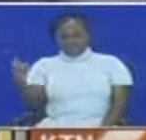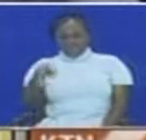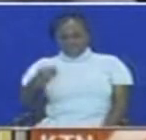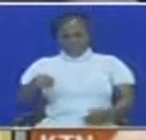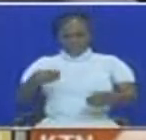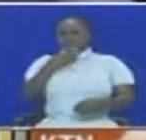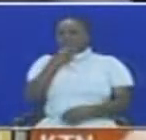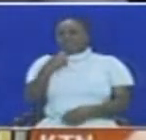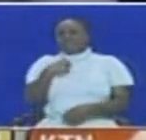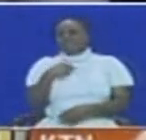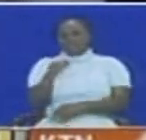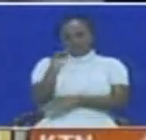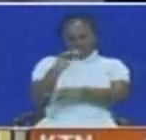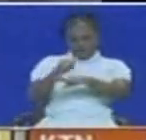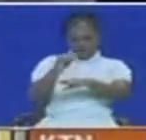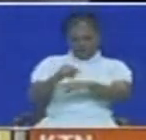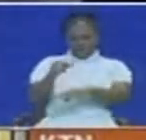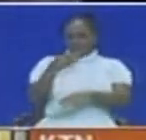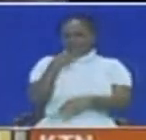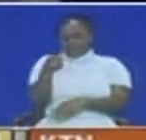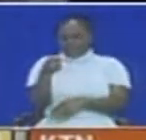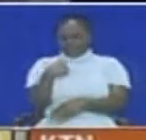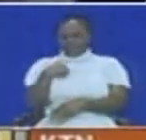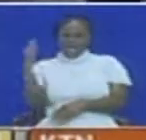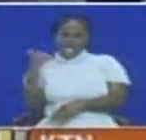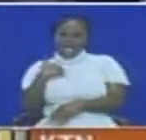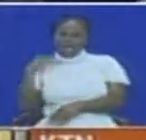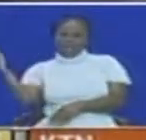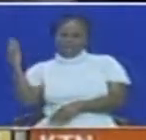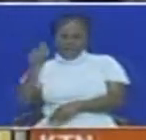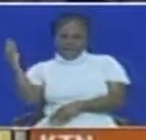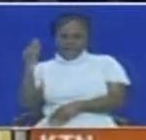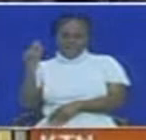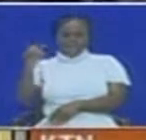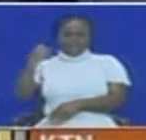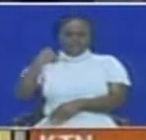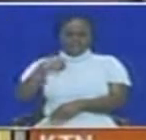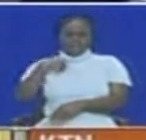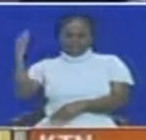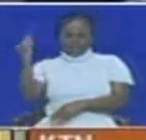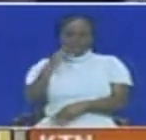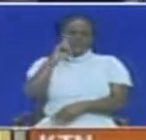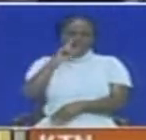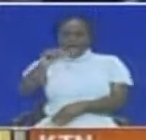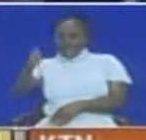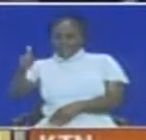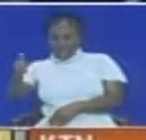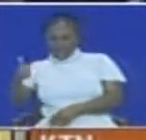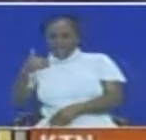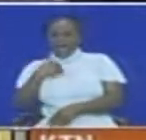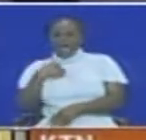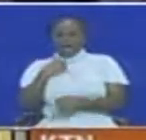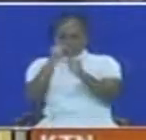Sasa nikarukia mjamaa kwa bila alikuwa kuna panga, nikarukia. Sasa nikaanza kukata mi hapa. Mwingine alikuwa kuna shika